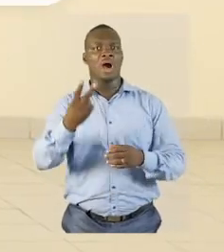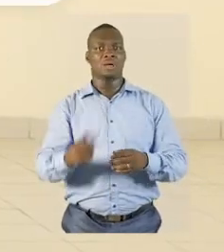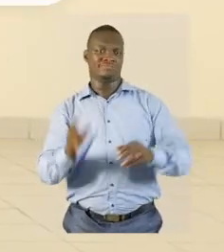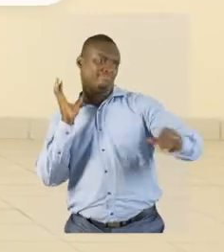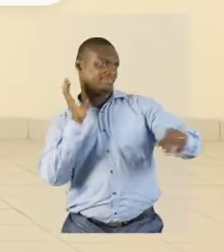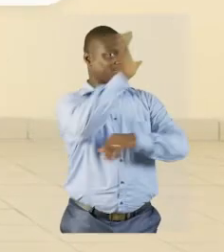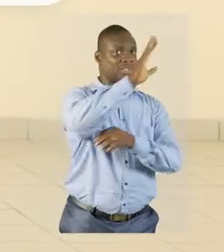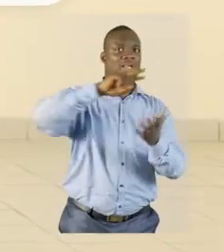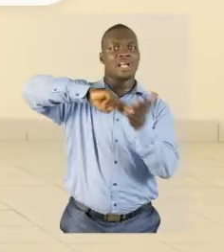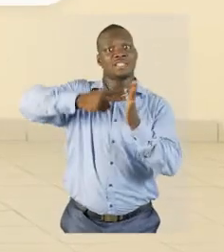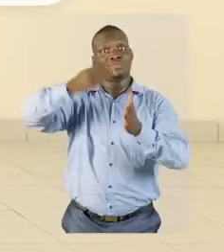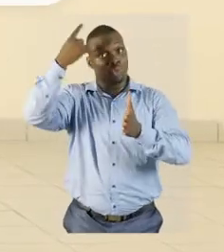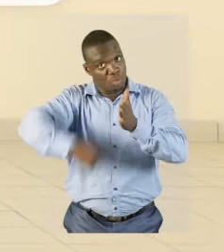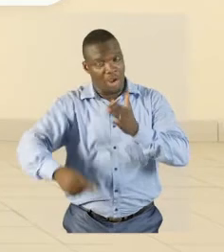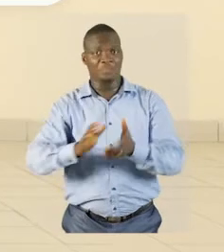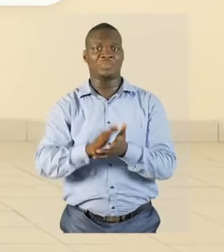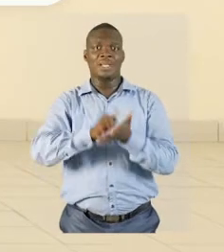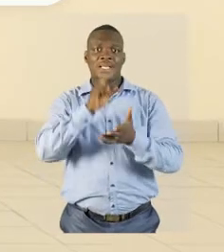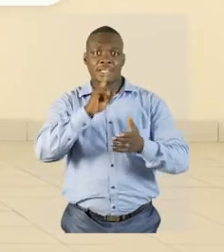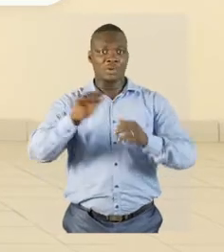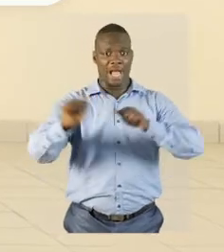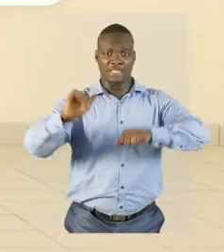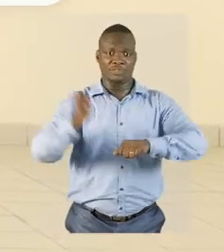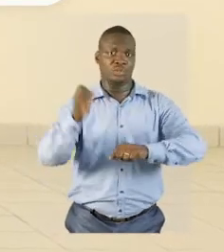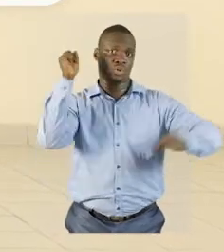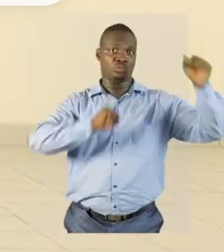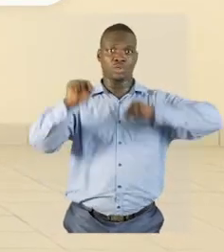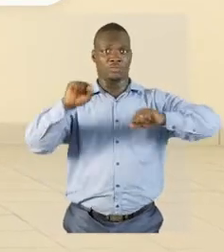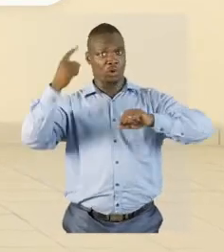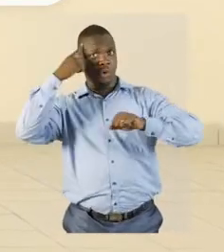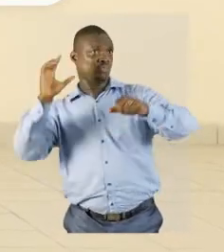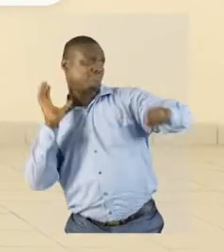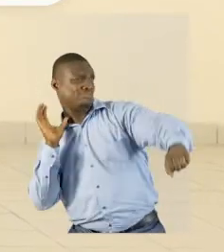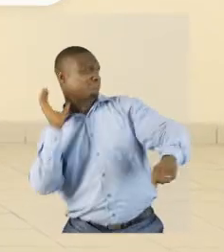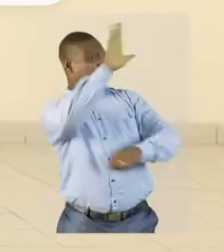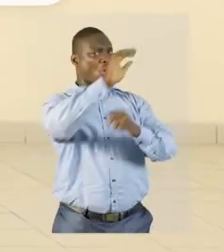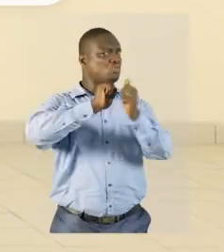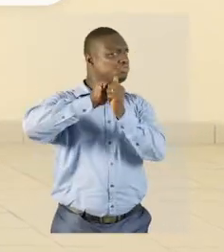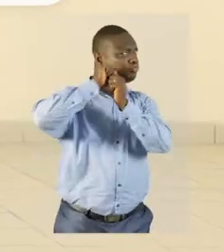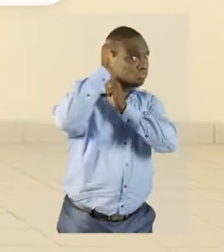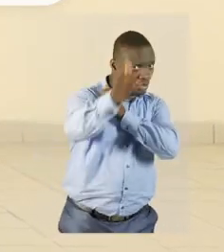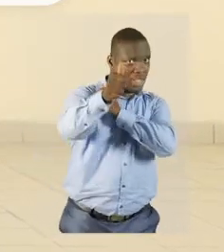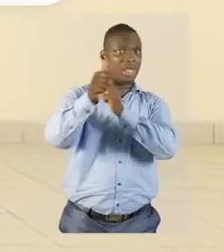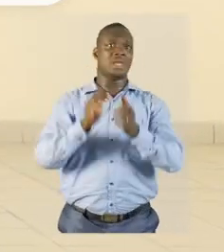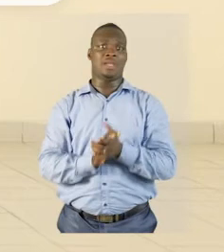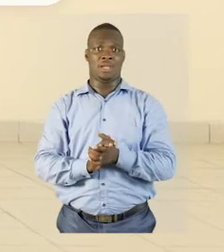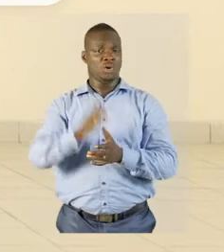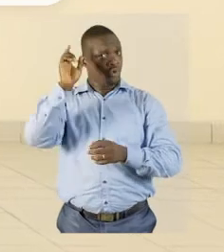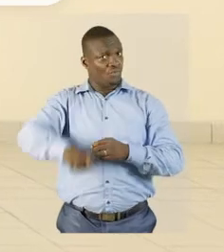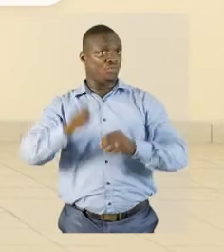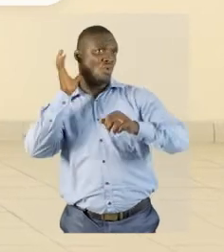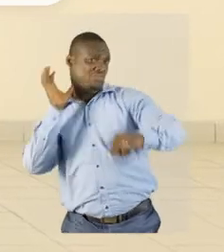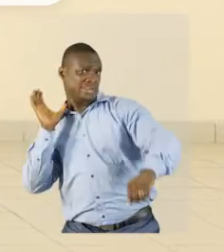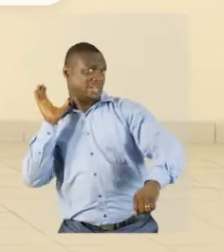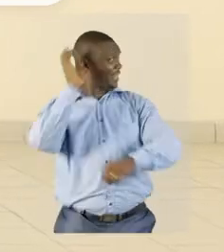poids. C'est une activité athlétique qui consiste à projeter un engin le plus loin possible. C'est une activité athlétique qui